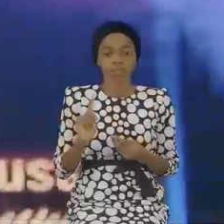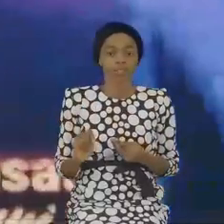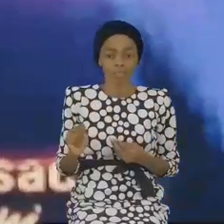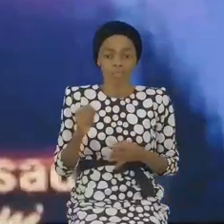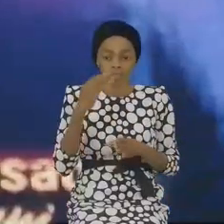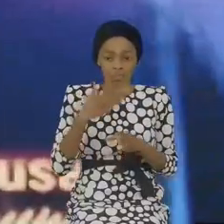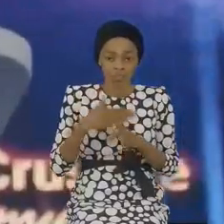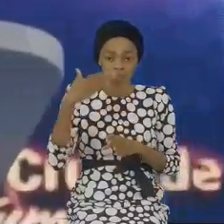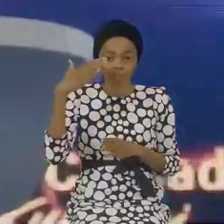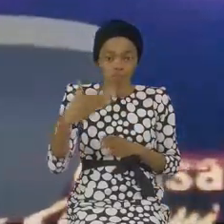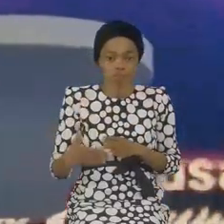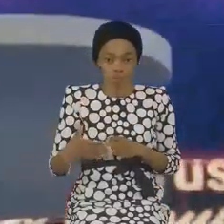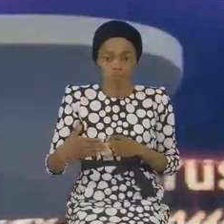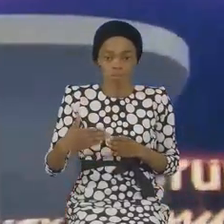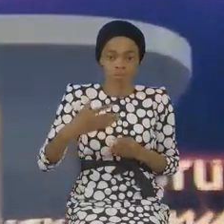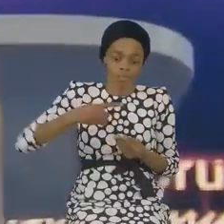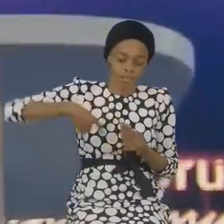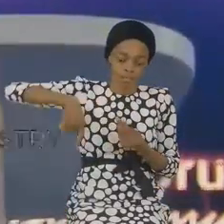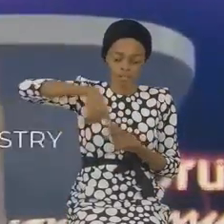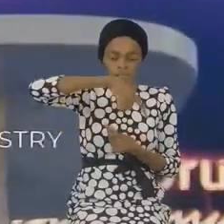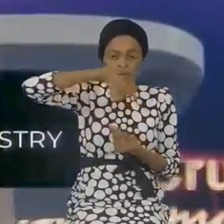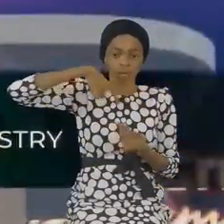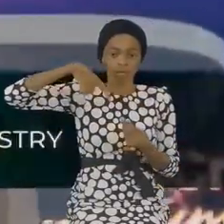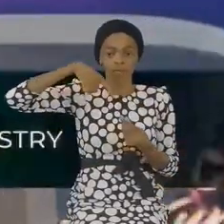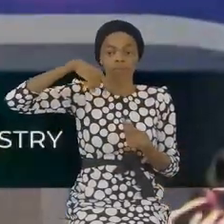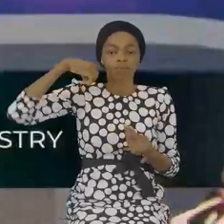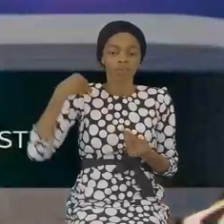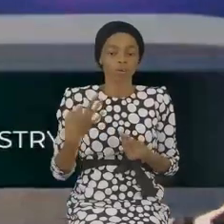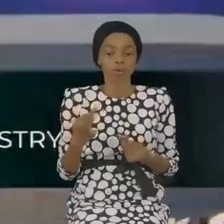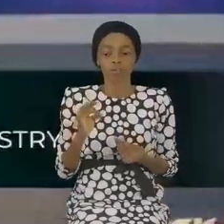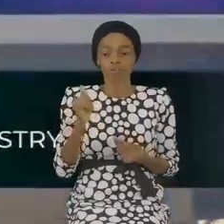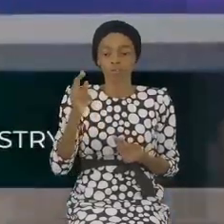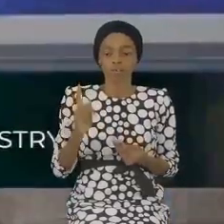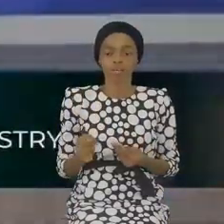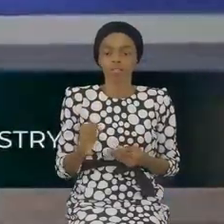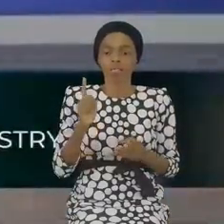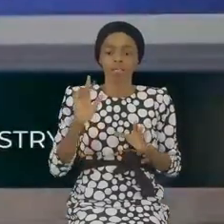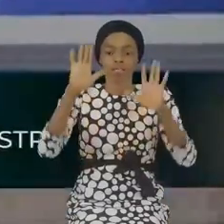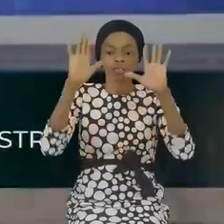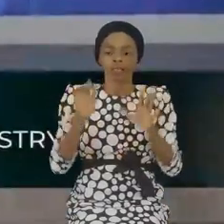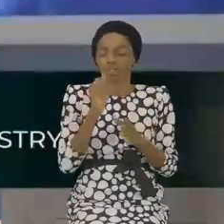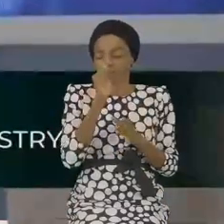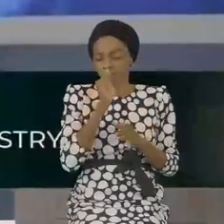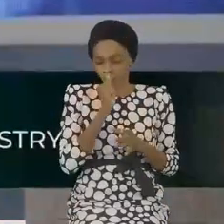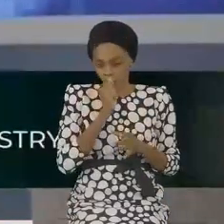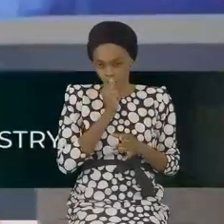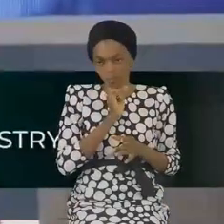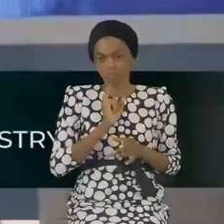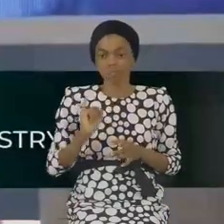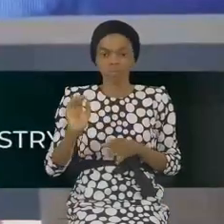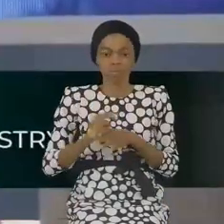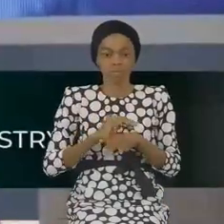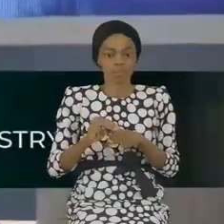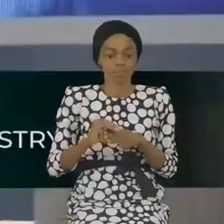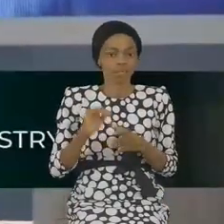du message intitulé « Le cycle complet d'un ministère excellent et durable ». Ces mots au